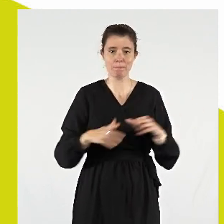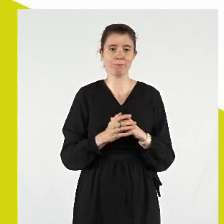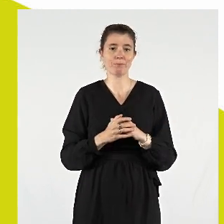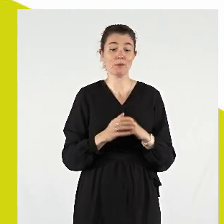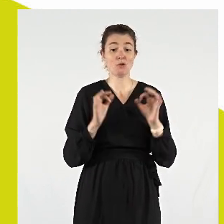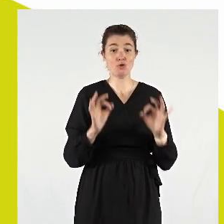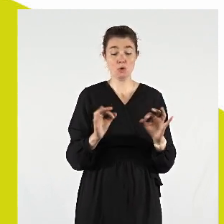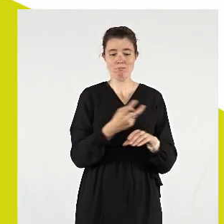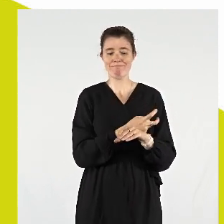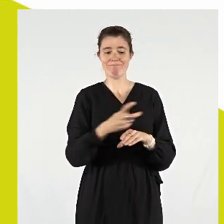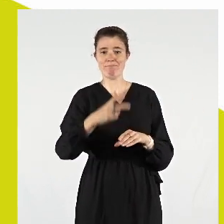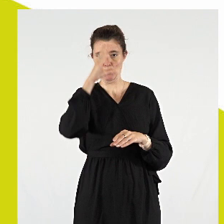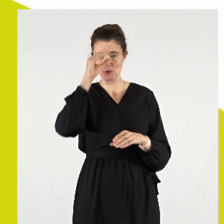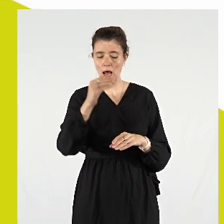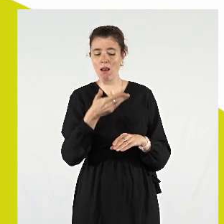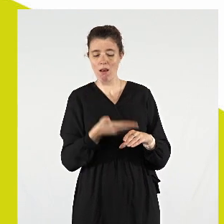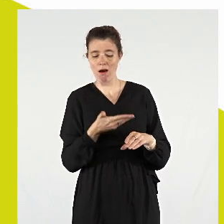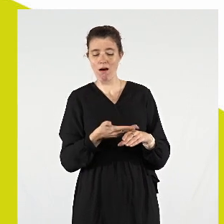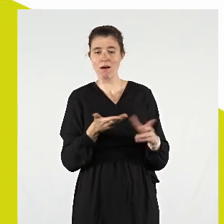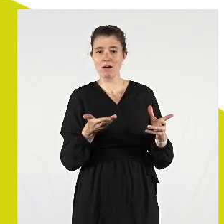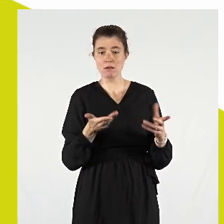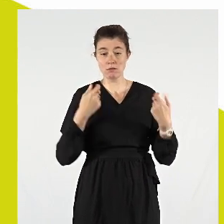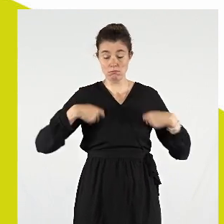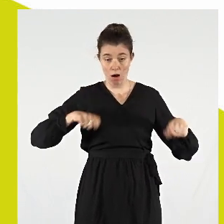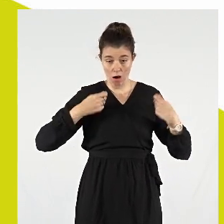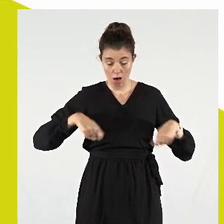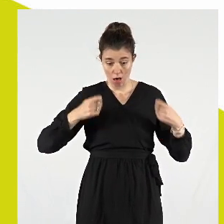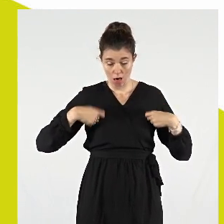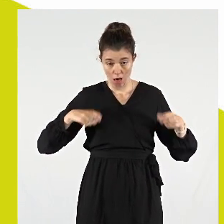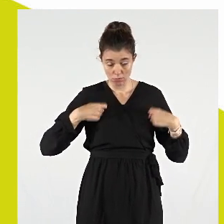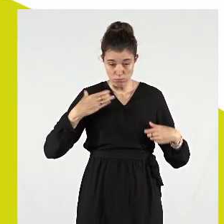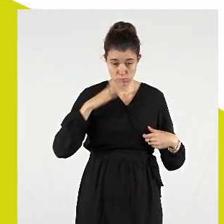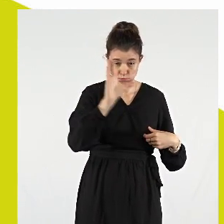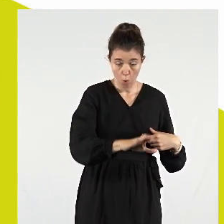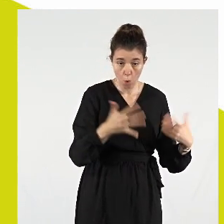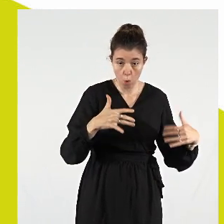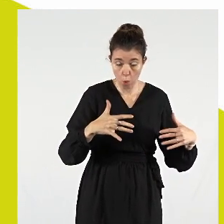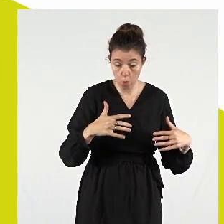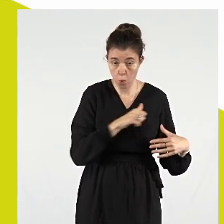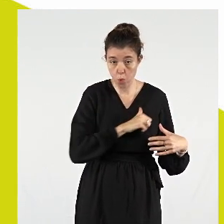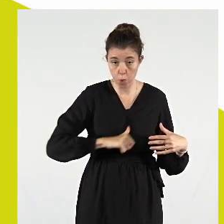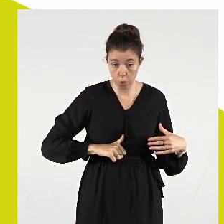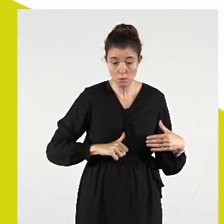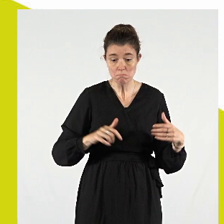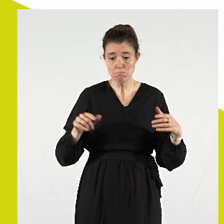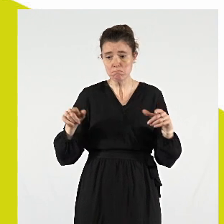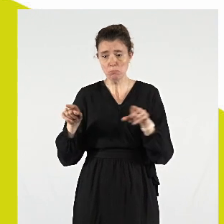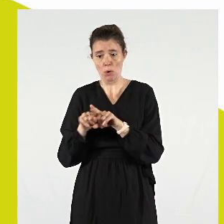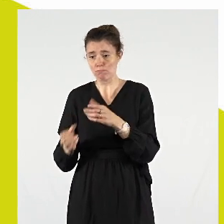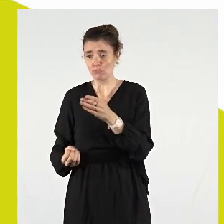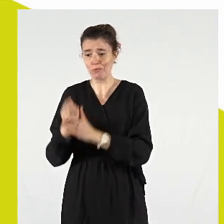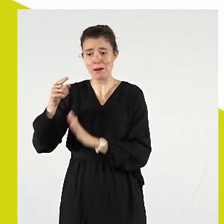risques professionnels, coûte beaucoup d'argent aussi au secteur, presque l'équivalent de mesures nouvelles sur une